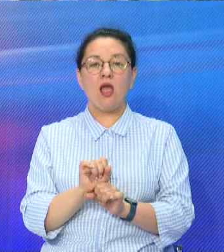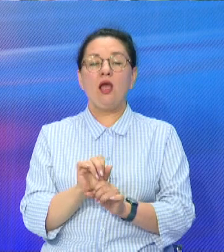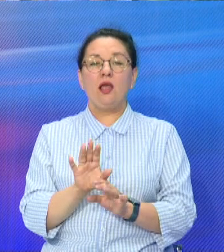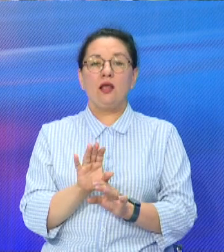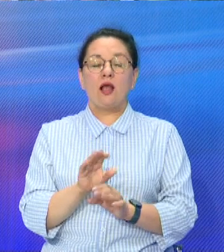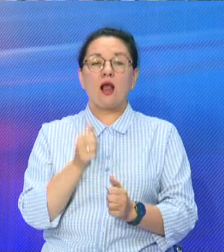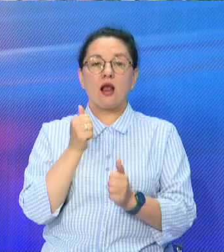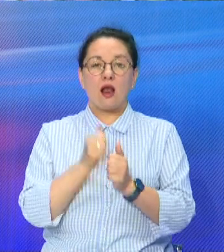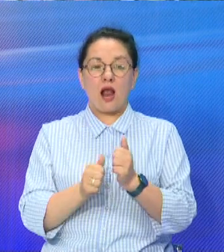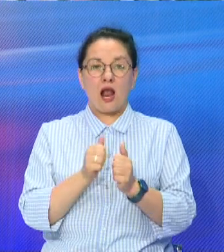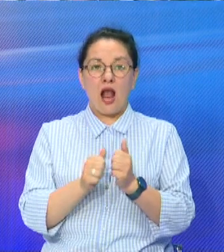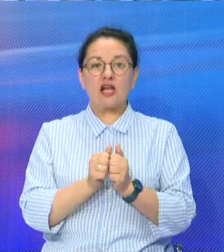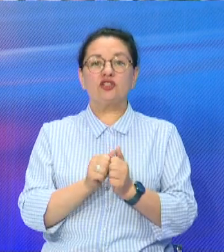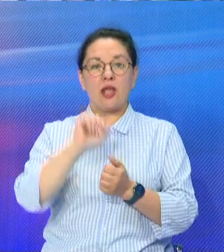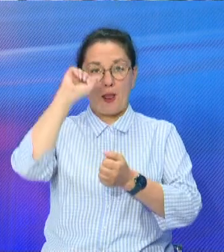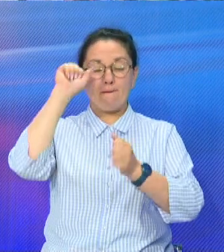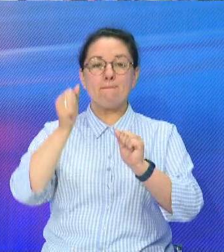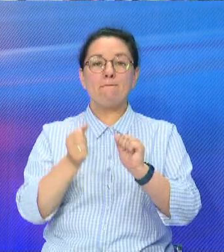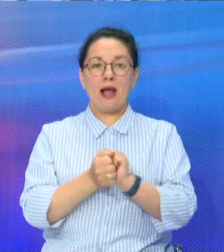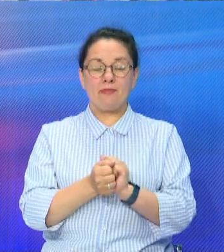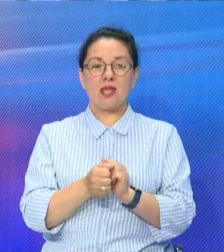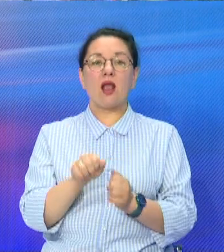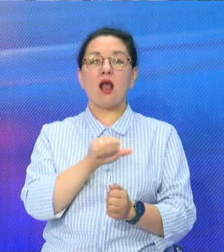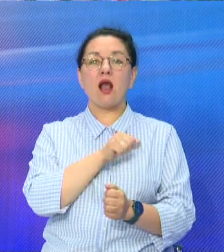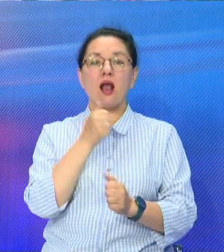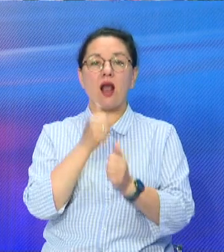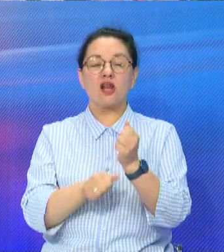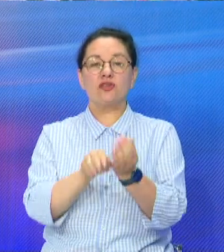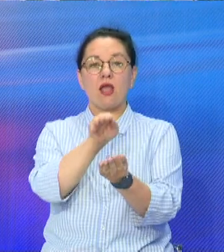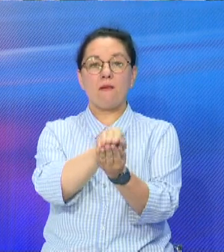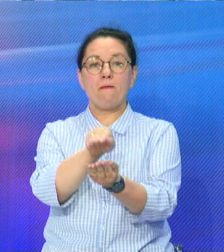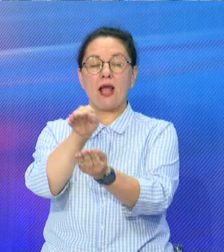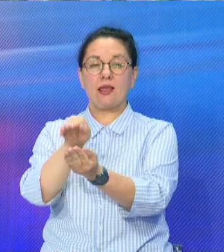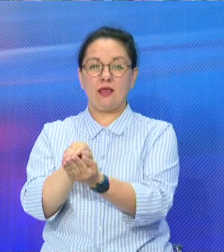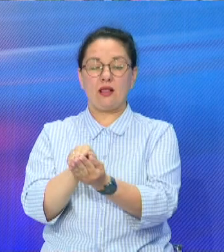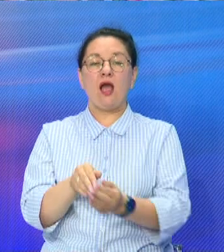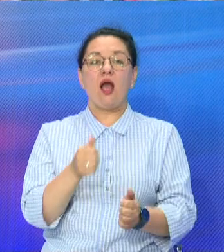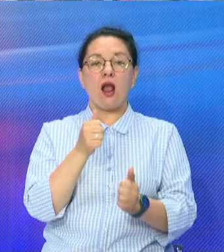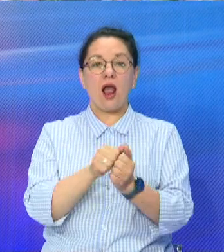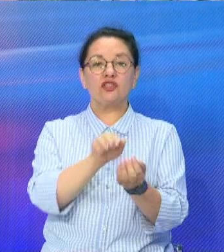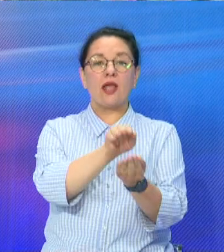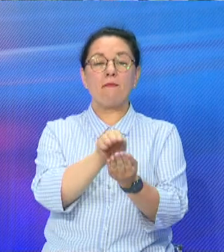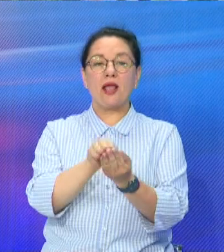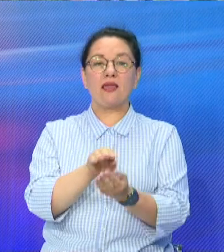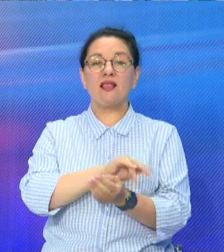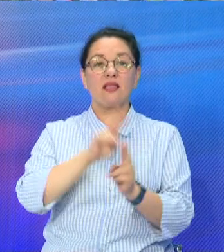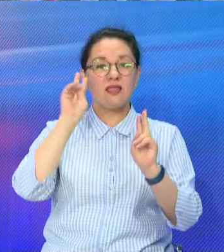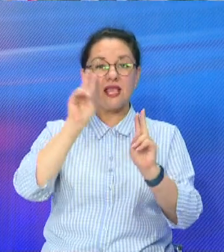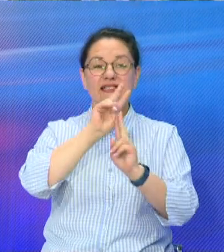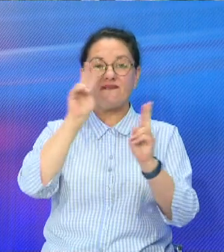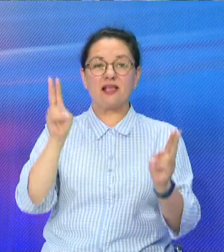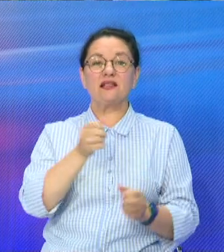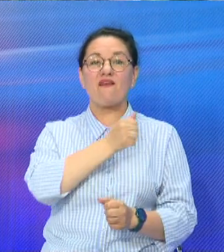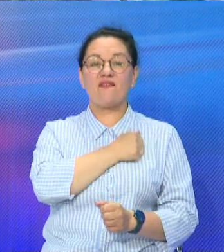каждый мемориал каждая могила каждая могила неизвестного солдата и пока не вписаны